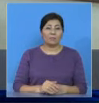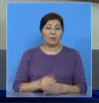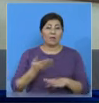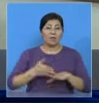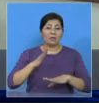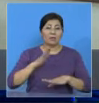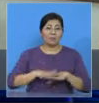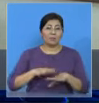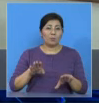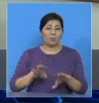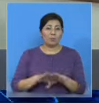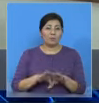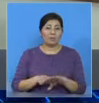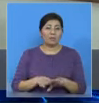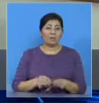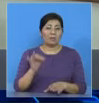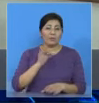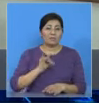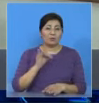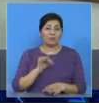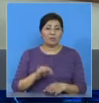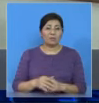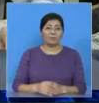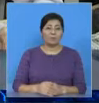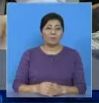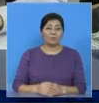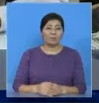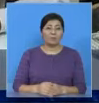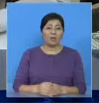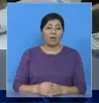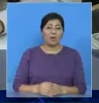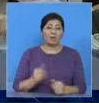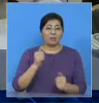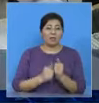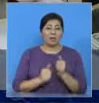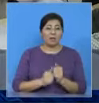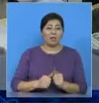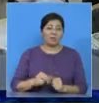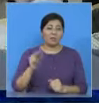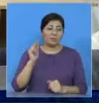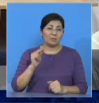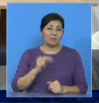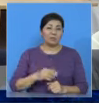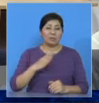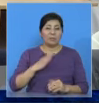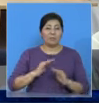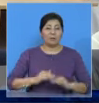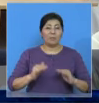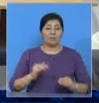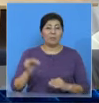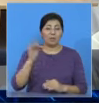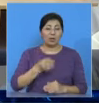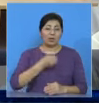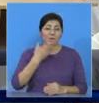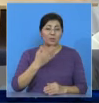қиындық туғызғанымен де, бірақ қызығушылық туғызады әрине де. Иә, әрбір сабағы алдындағы оқушы көңілінен шығып жатса, мұғалім